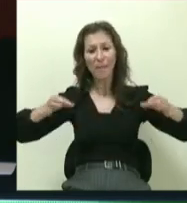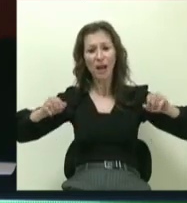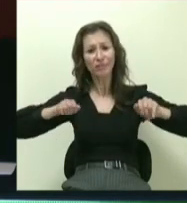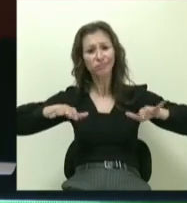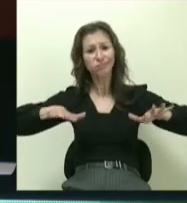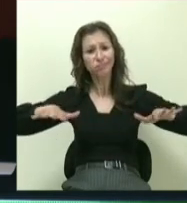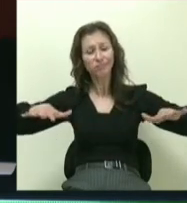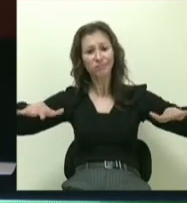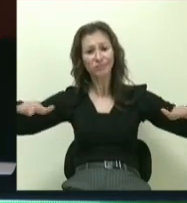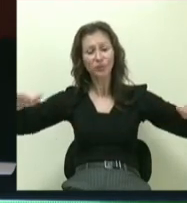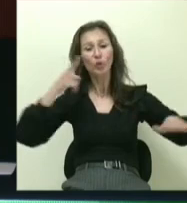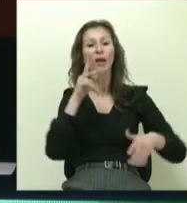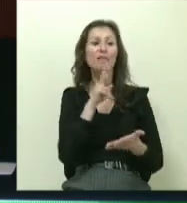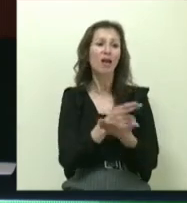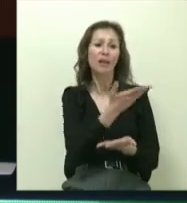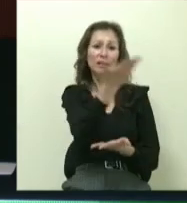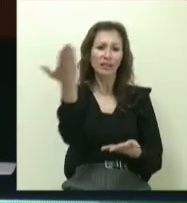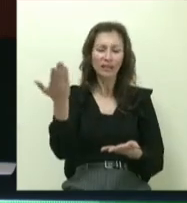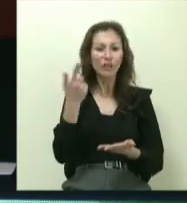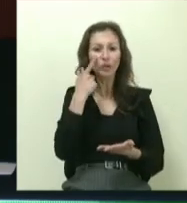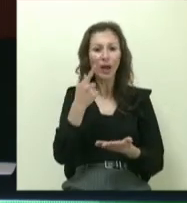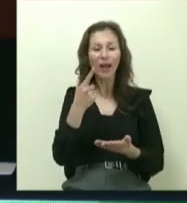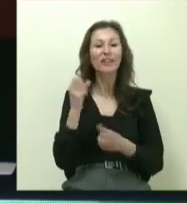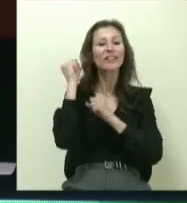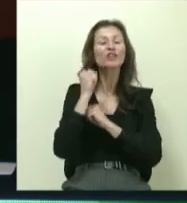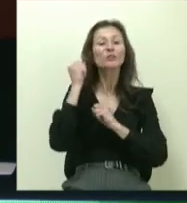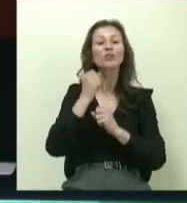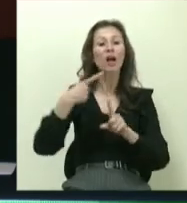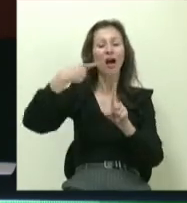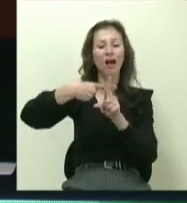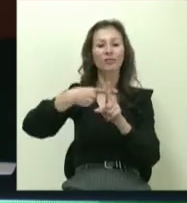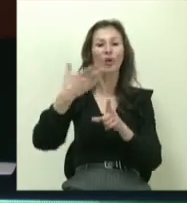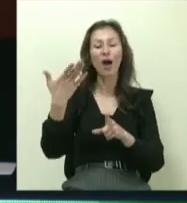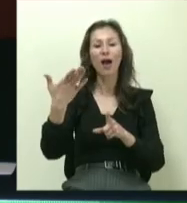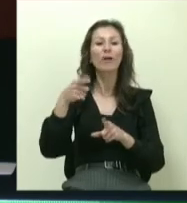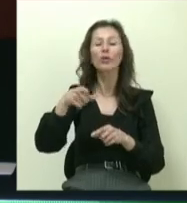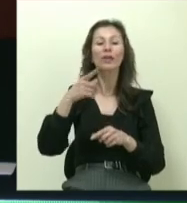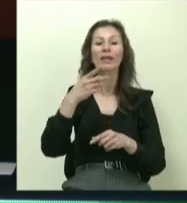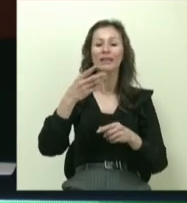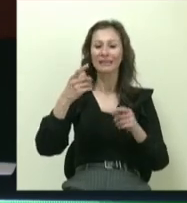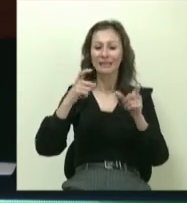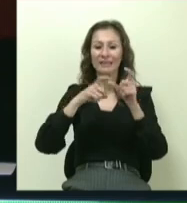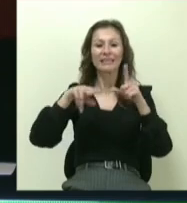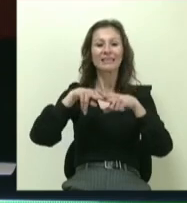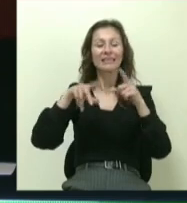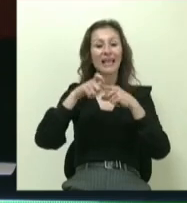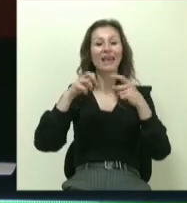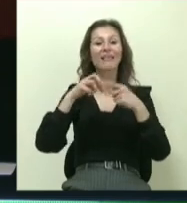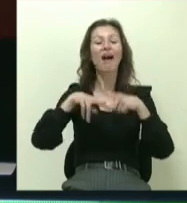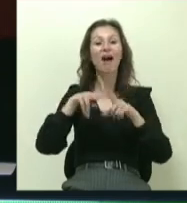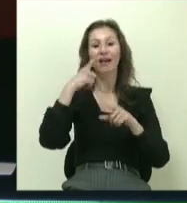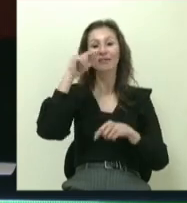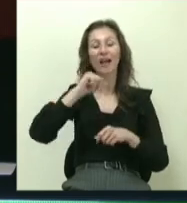yaygınlaştıkça takdir edersiniz ki taşımacılık artıyor ve onunla birlikte de Sera gazıları yükseliyor